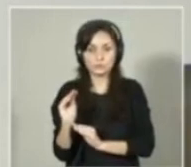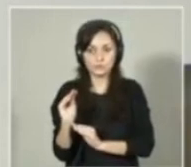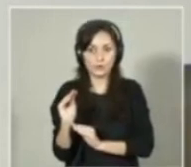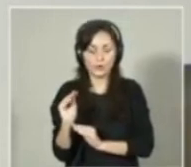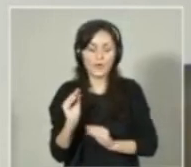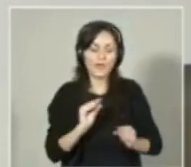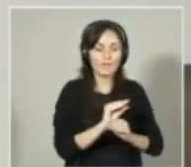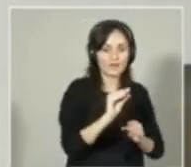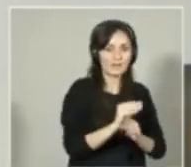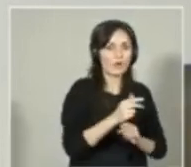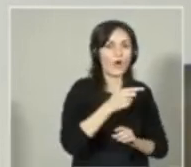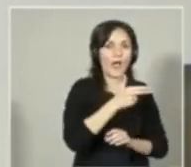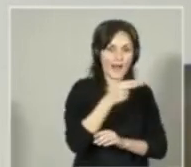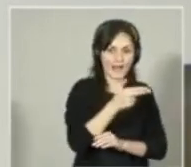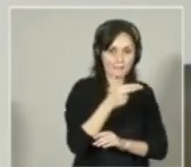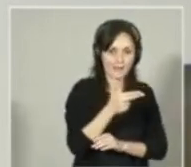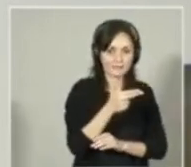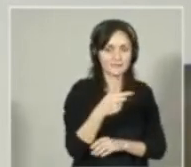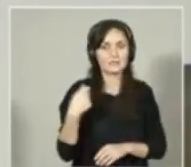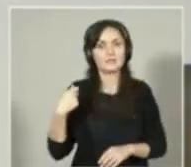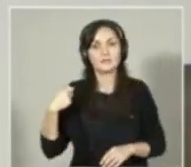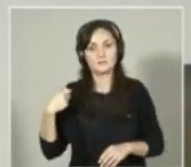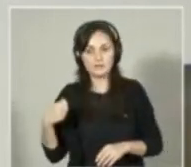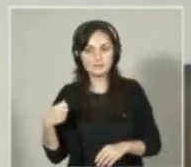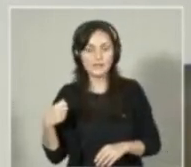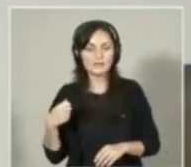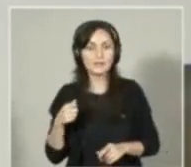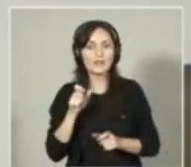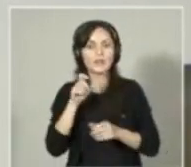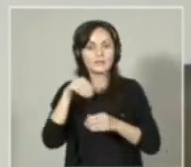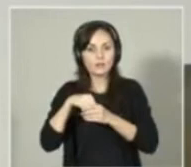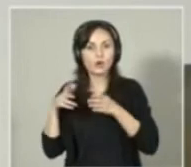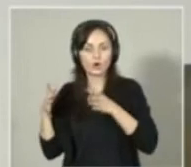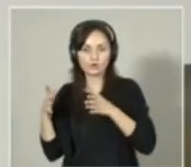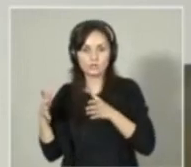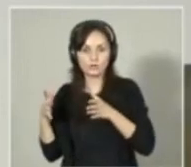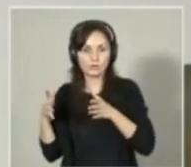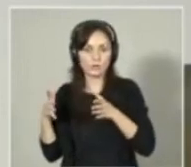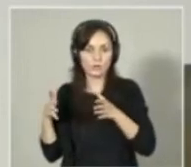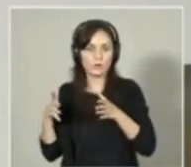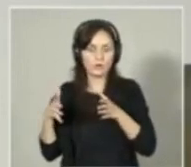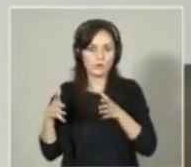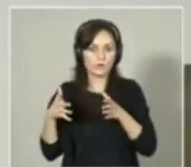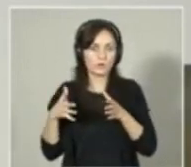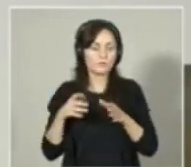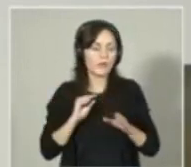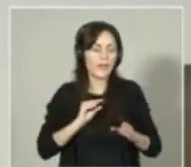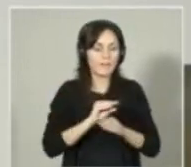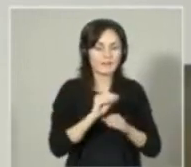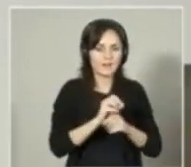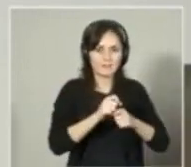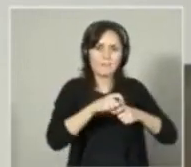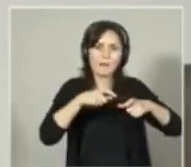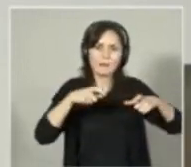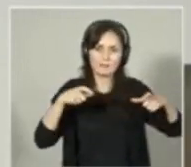Senyor president i membres del Consell d'Administració, cada vegada hi ha més accionistes i clients del seu banc que s'oposen a la seva política d'inversions. I no obstant, el que està